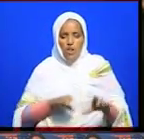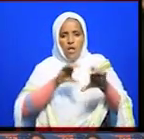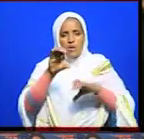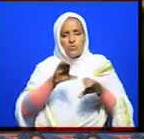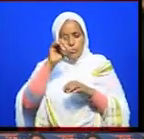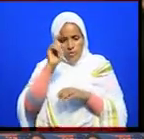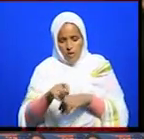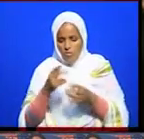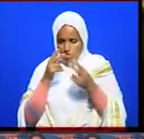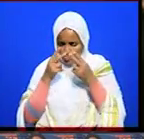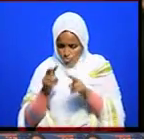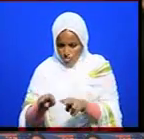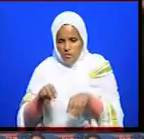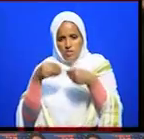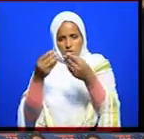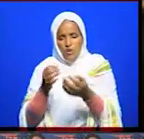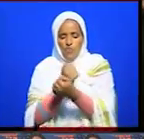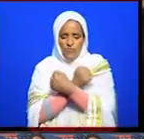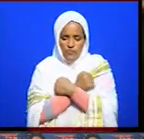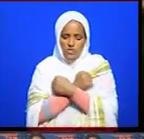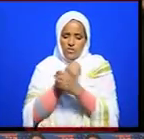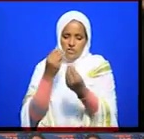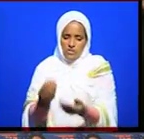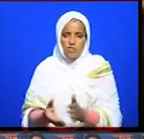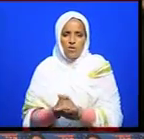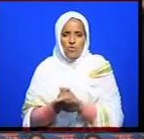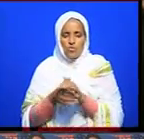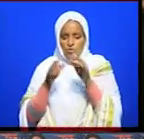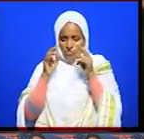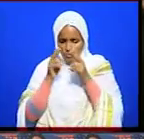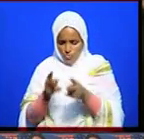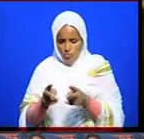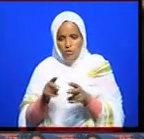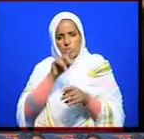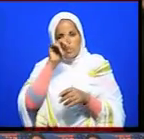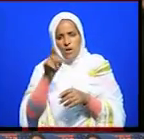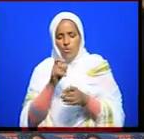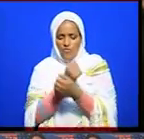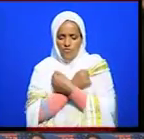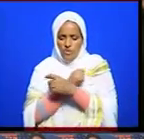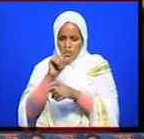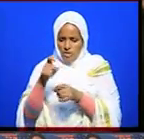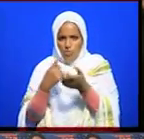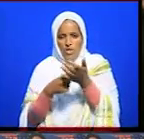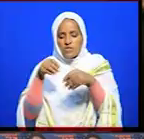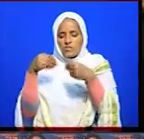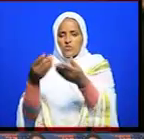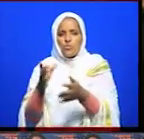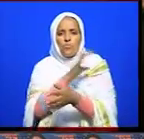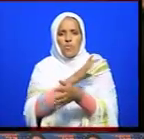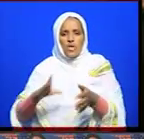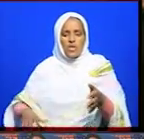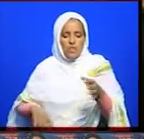ወላጆች ለልጆቻቸው ሊያደርጉ የሚገባው ትኩረት ይሰጣሉ፣ ፍቅር ይሰጣሉ፣ ትኩረት ይጠይቃሉ፣ ፍቅር ይጠይቃሉ። ይሄንን